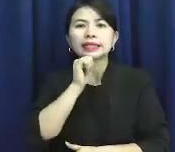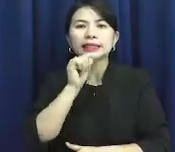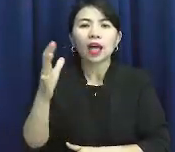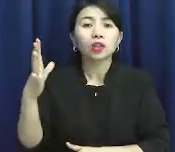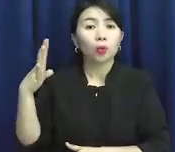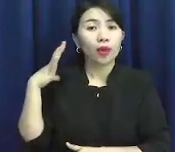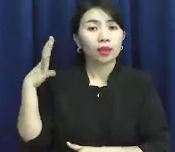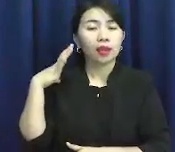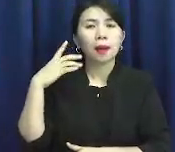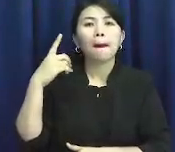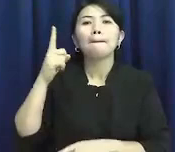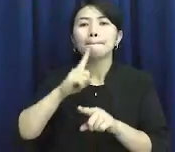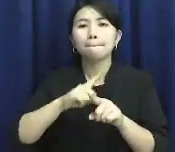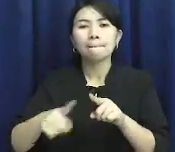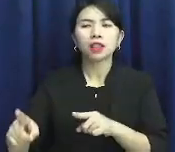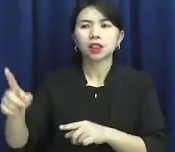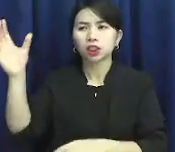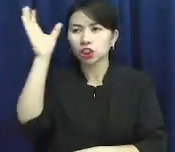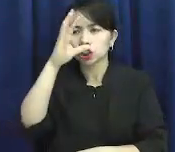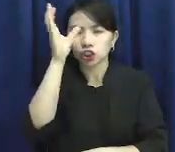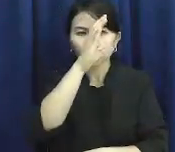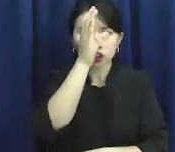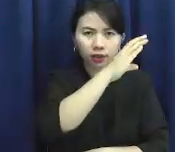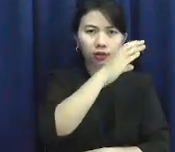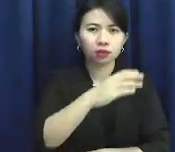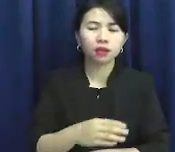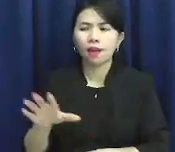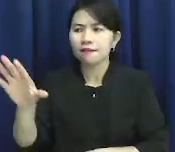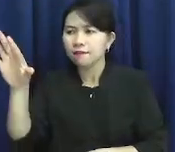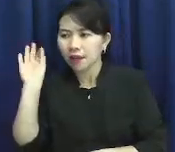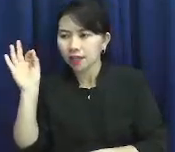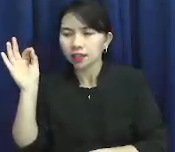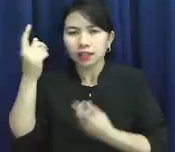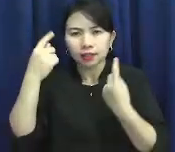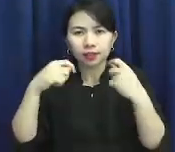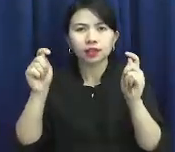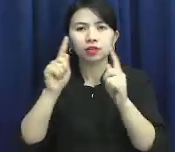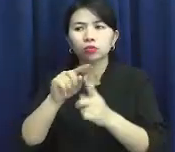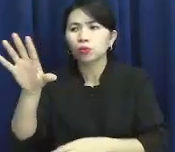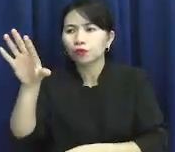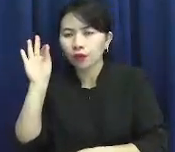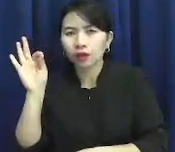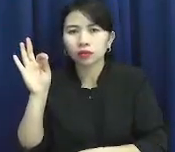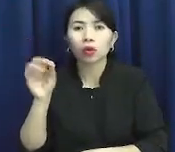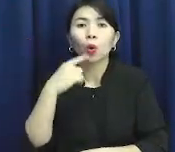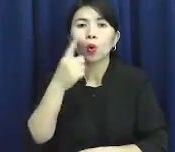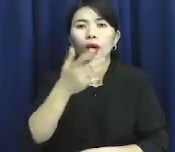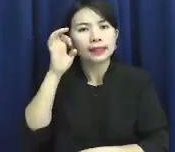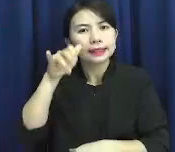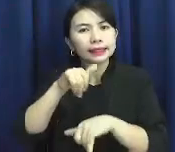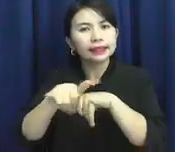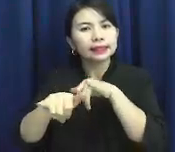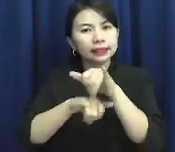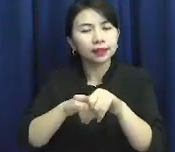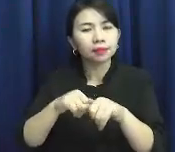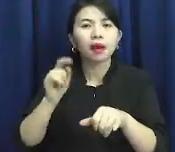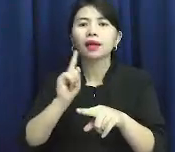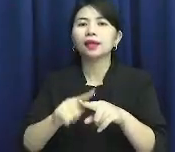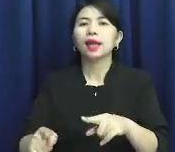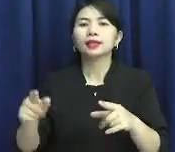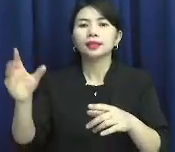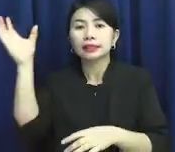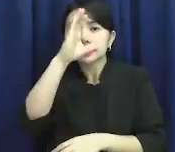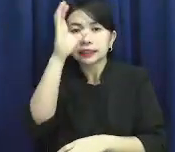is always seeking. Seeking for what? Not only seeking whom he may devour, but seeking for a chance